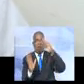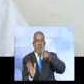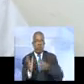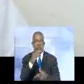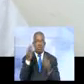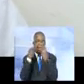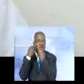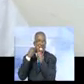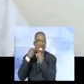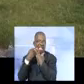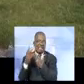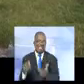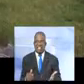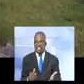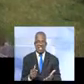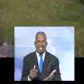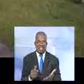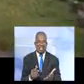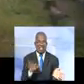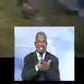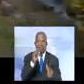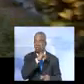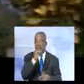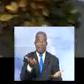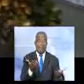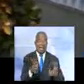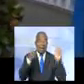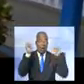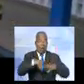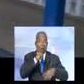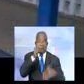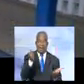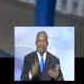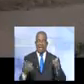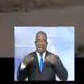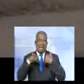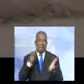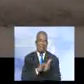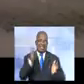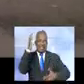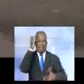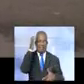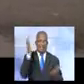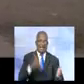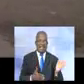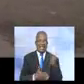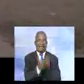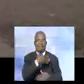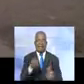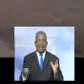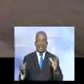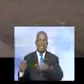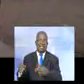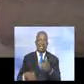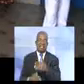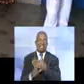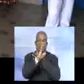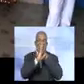moins deux crises d'épilepsie. Maladie non contagieuse, l'épilepsie ne se contracte pas par la salive, la peau ou par le